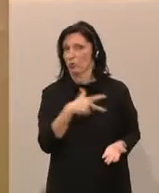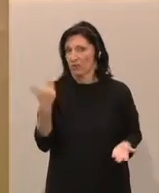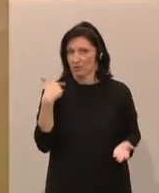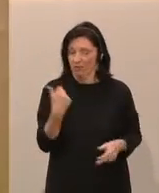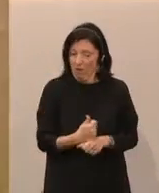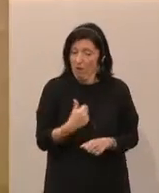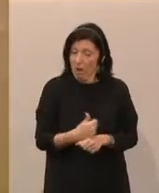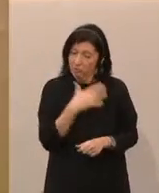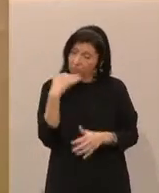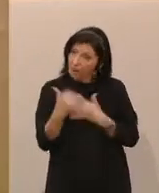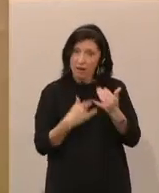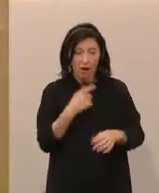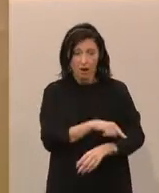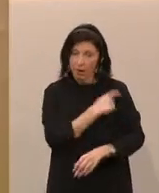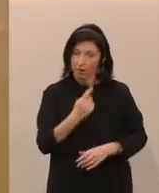haben